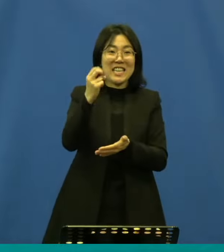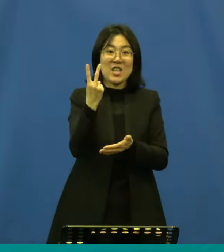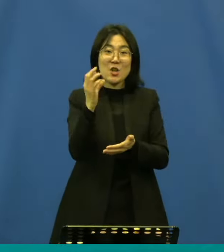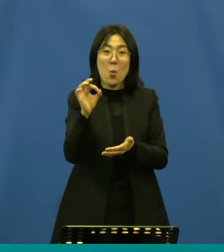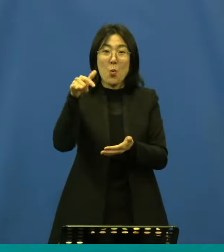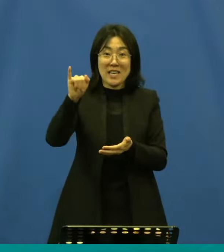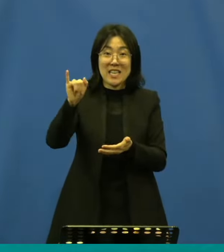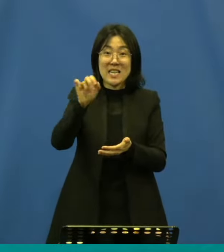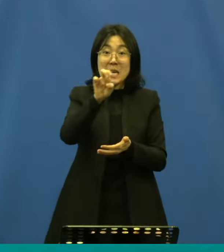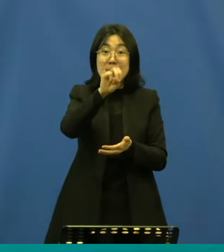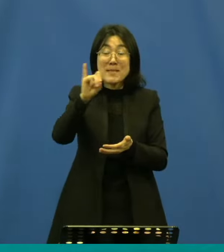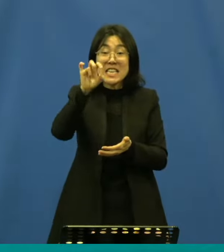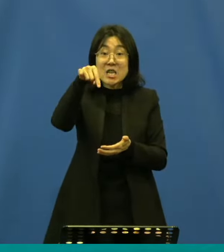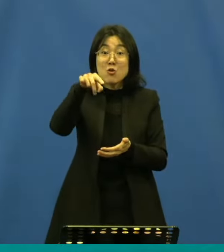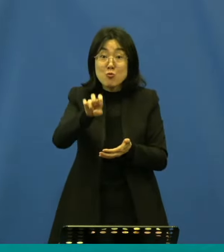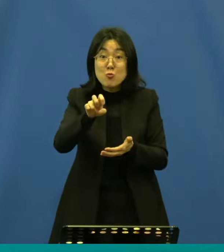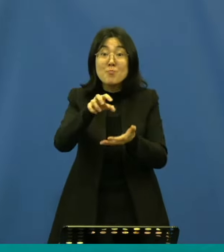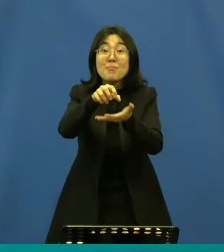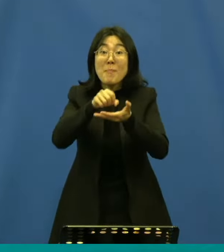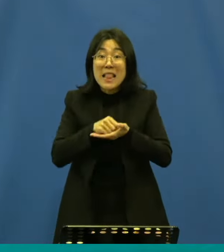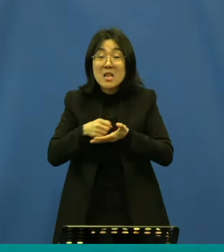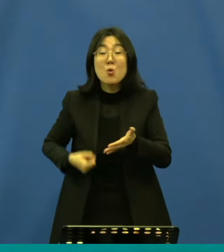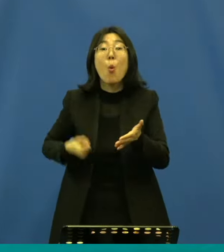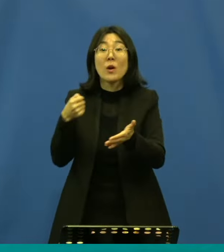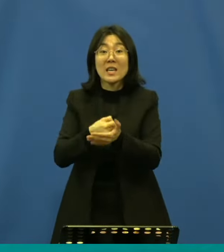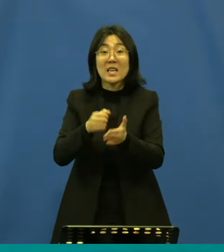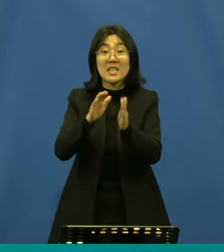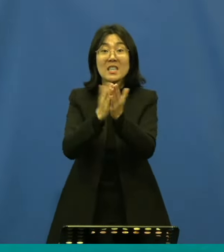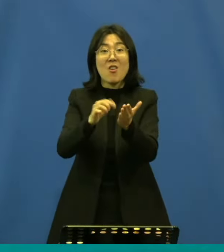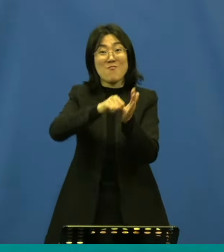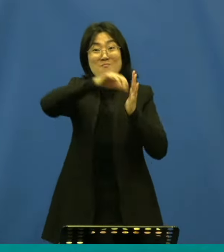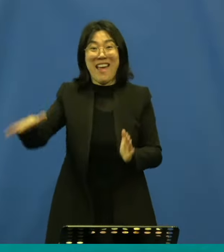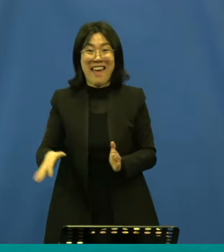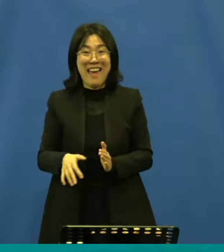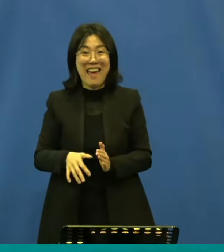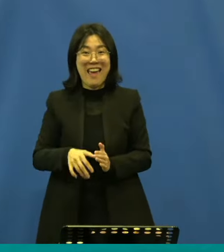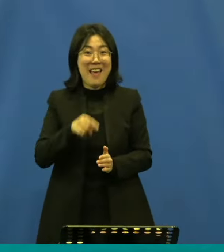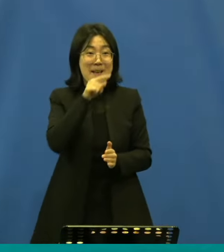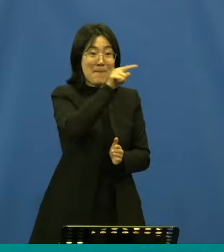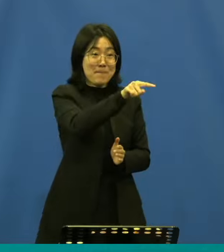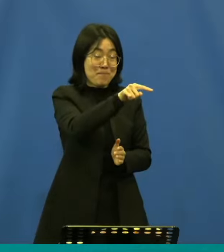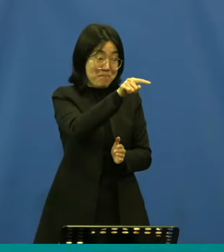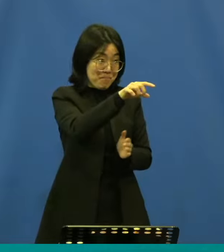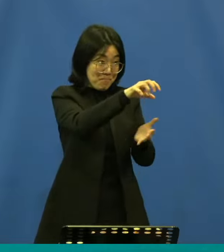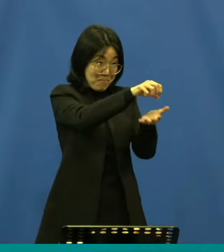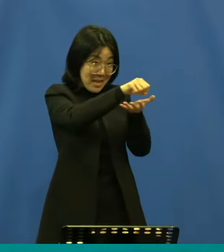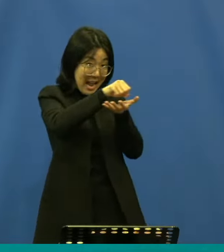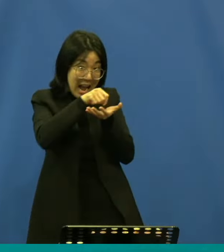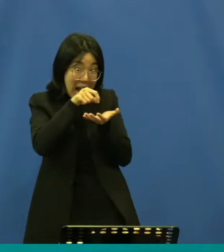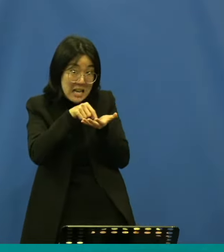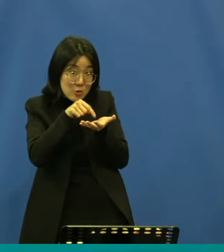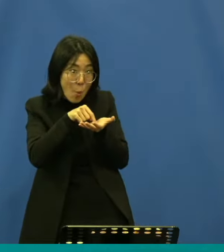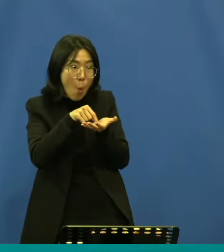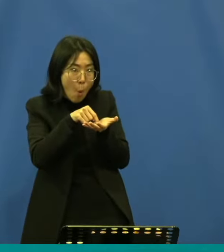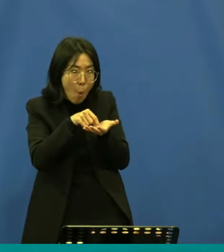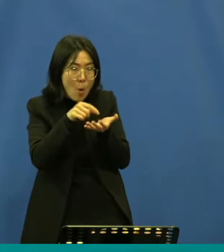제목이 독특하잖아요. 미움을 받을 용기. 이 프로이트나 아들러 모두가